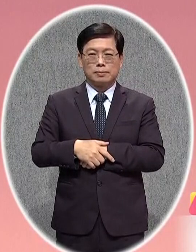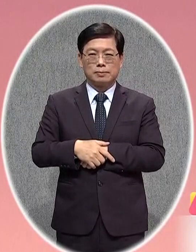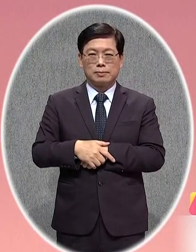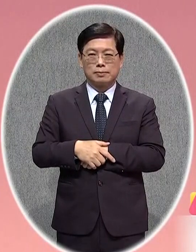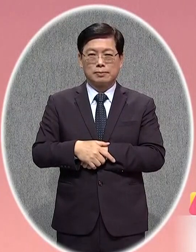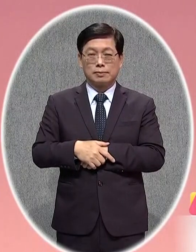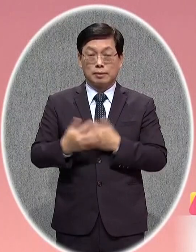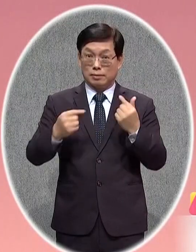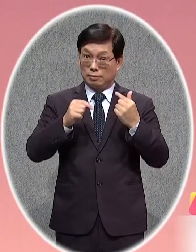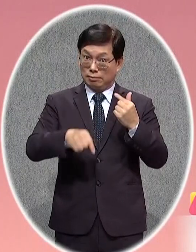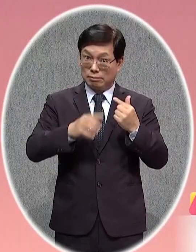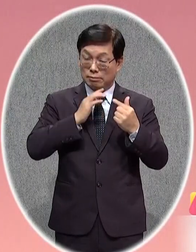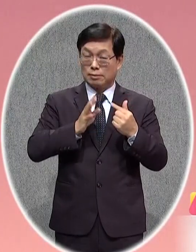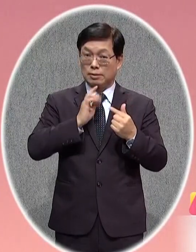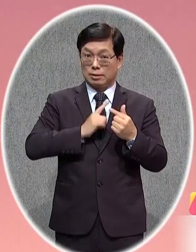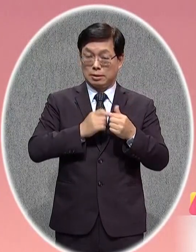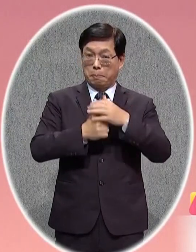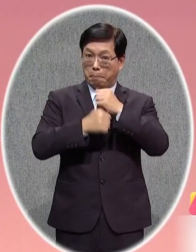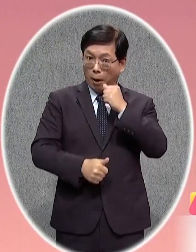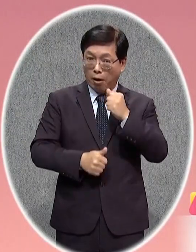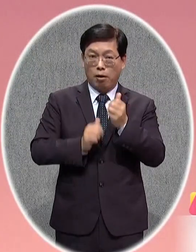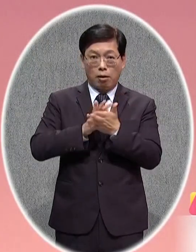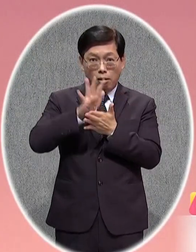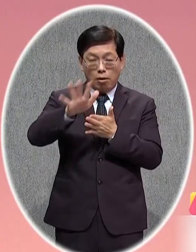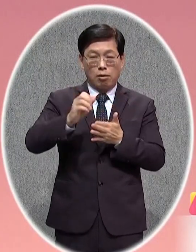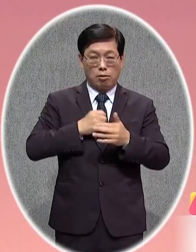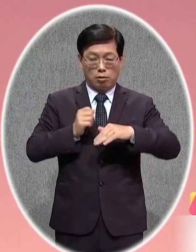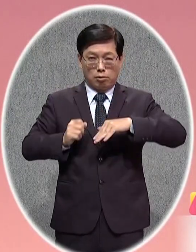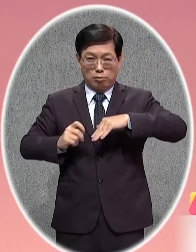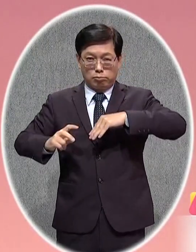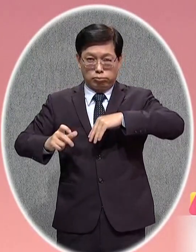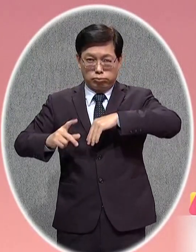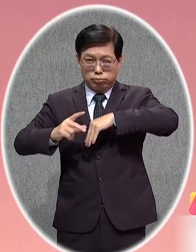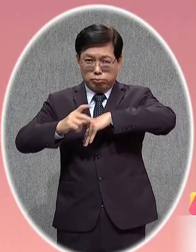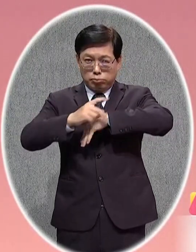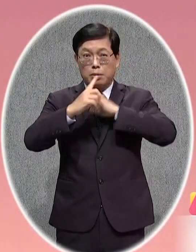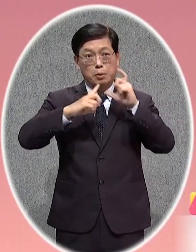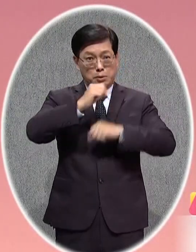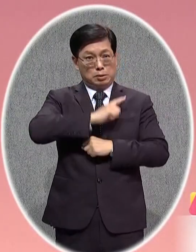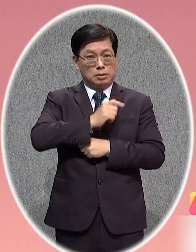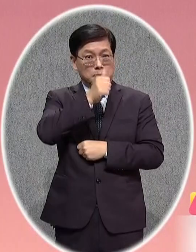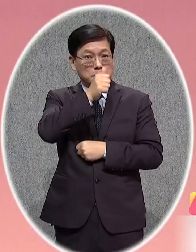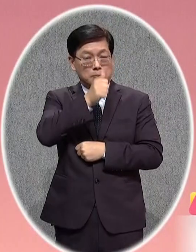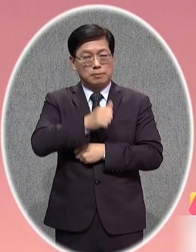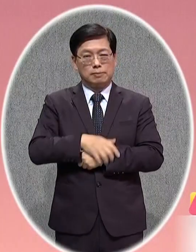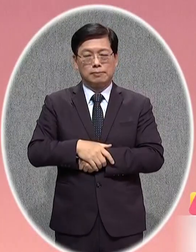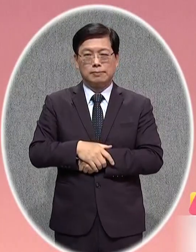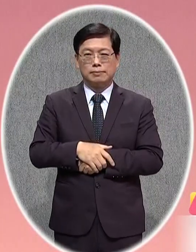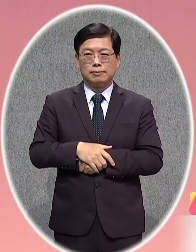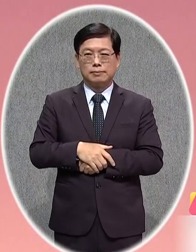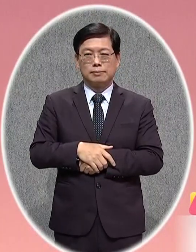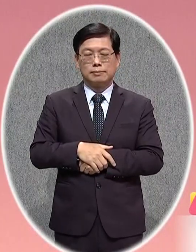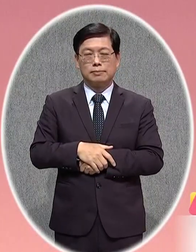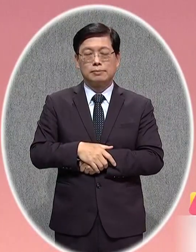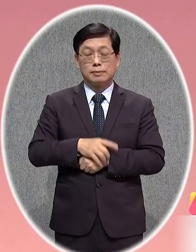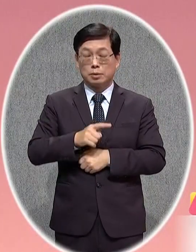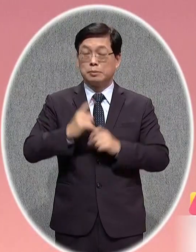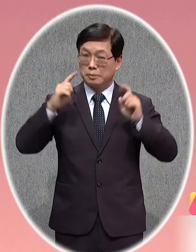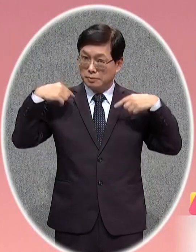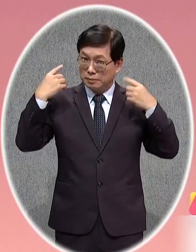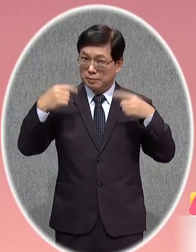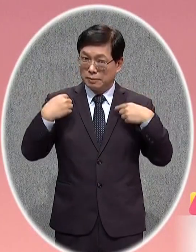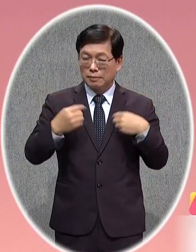那这些是它孵出来之后要溯溪而上，然后回到它原栖地的。我们经